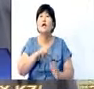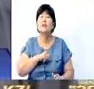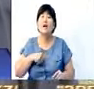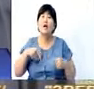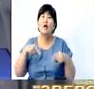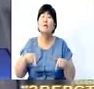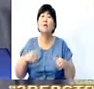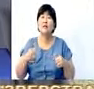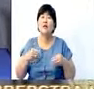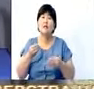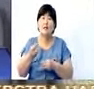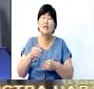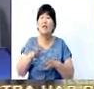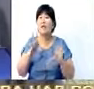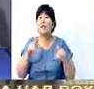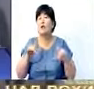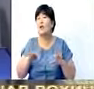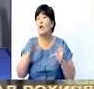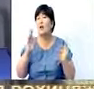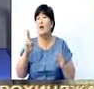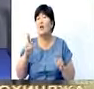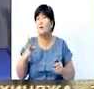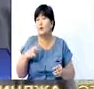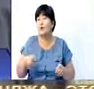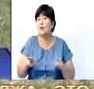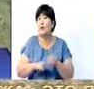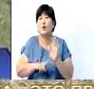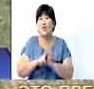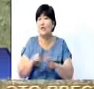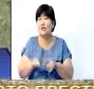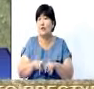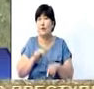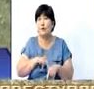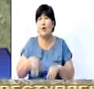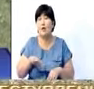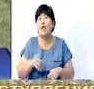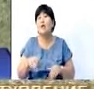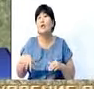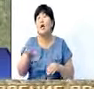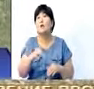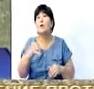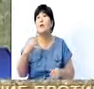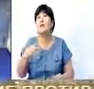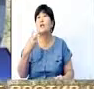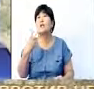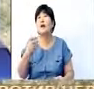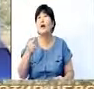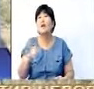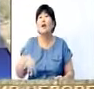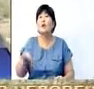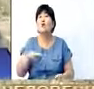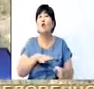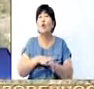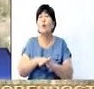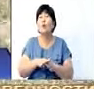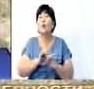Самостоятельно с арендной платой и с другими расходами не каждому под силу начать такое дело. Площадь аграрной индустриальной зоны 52 гектара. Территория